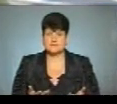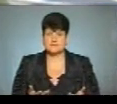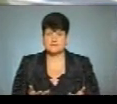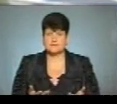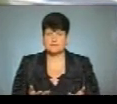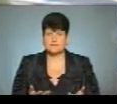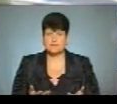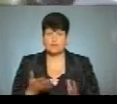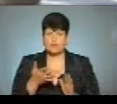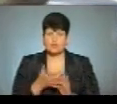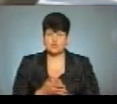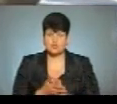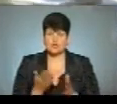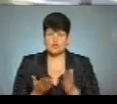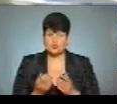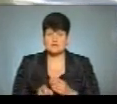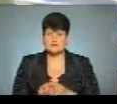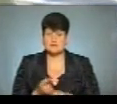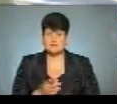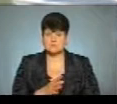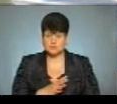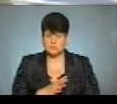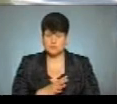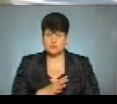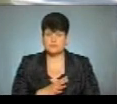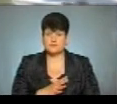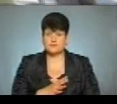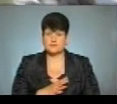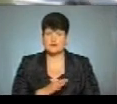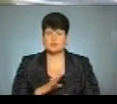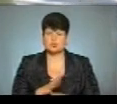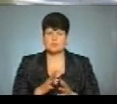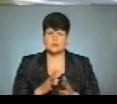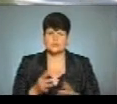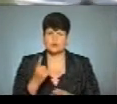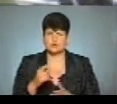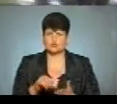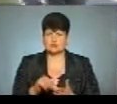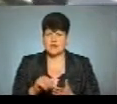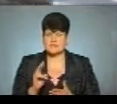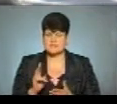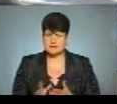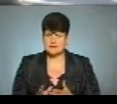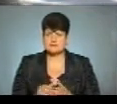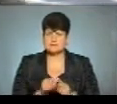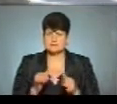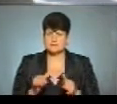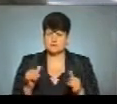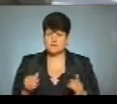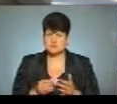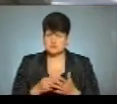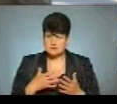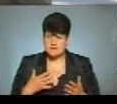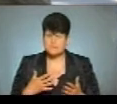з'являлися в порталі «Прозоро». Якщо з'являлися, там було більше, ніж один учасник, зростала ціна.